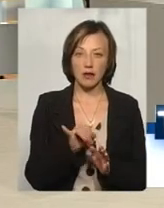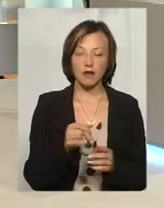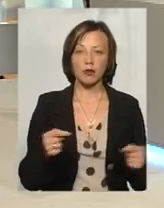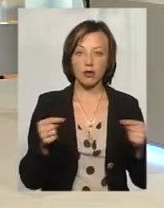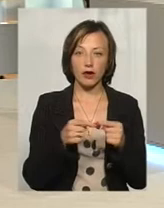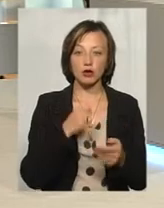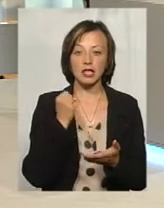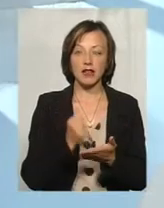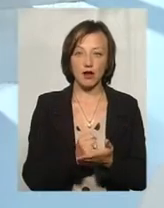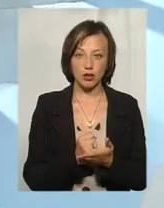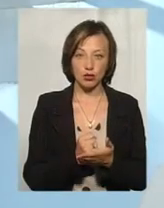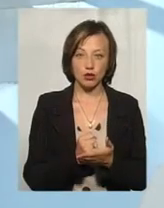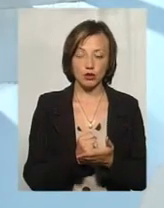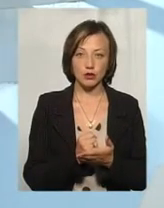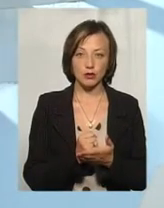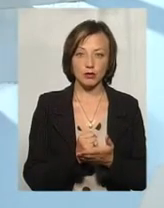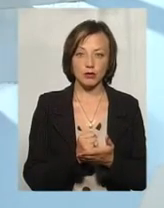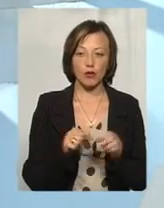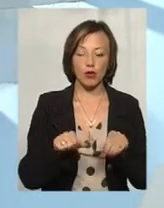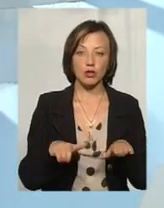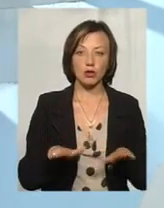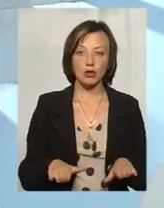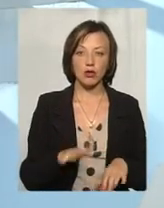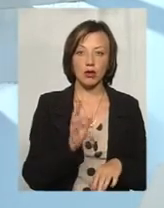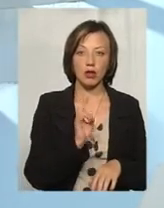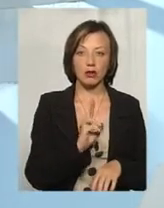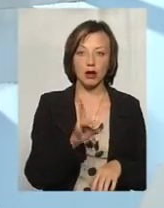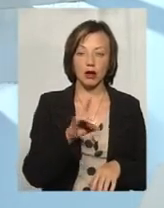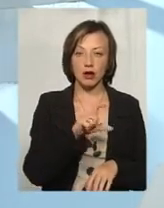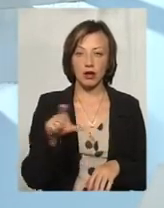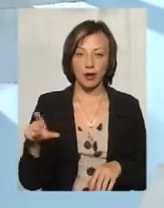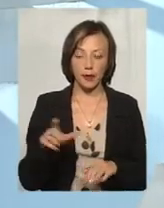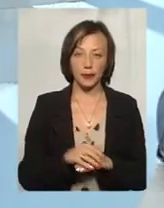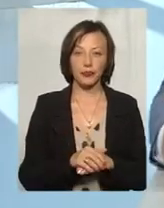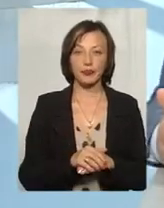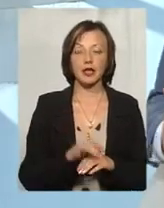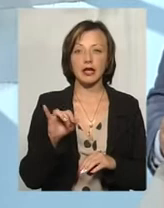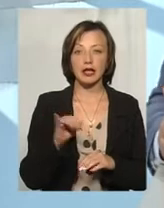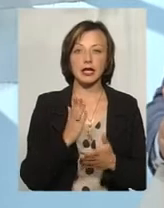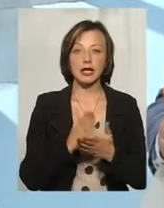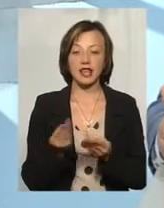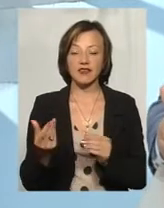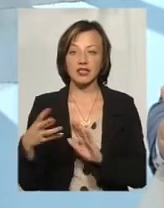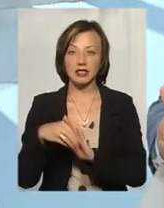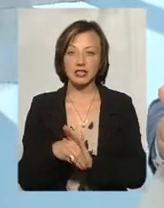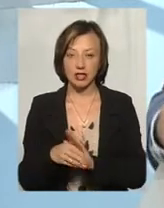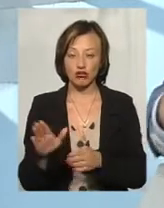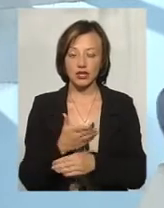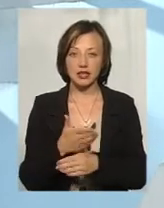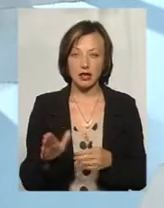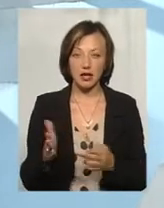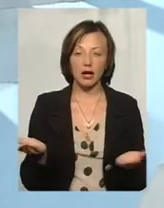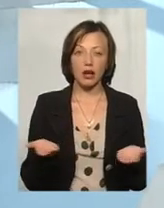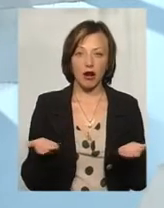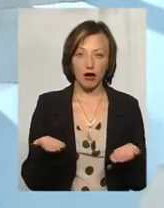відповідно затверджується в постановою НКРЕКП в структурі тарифів. І є інвестиційна складова,